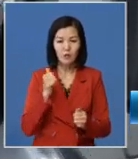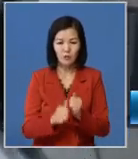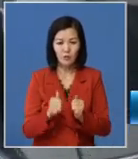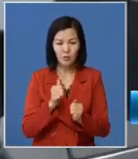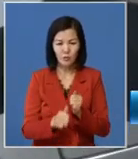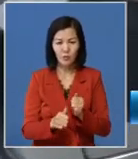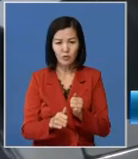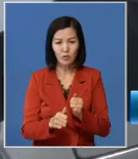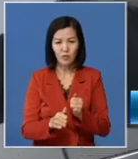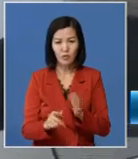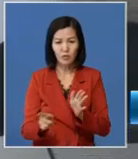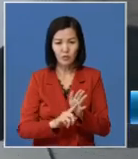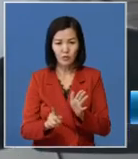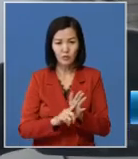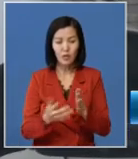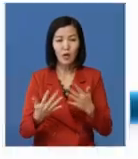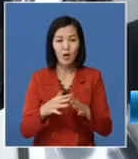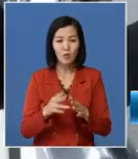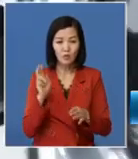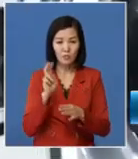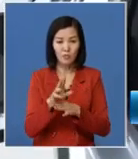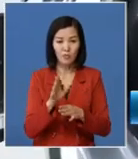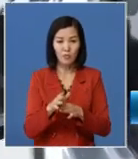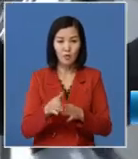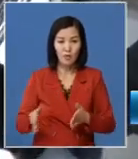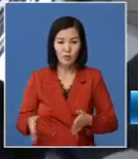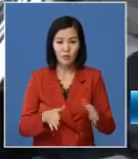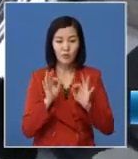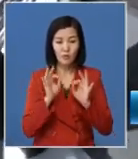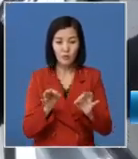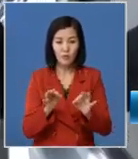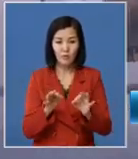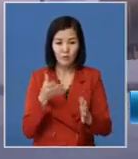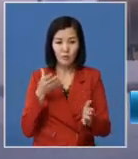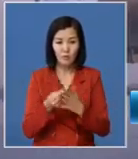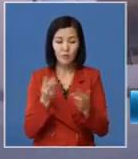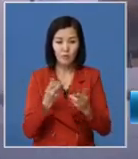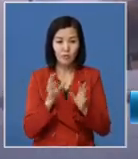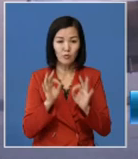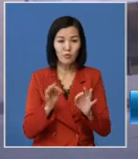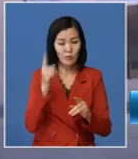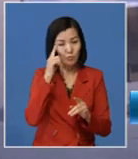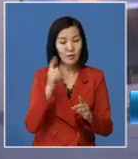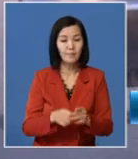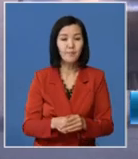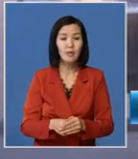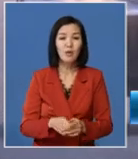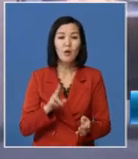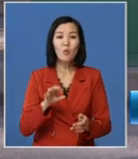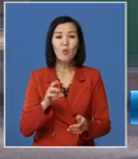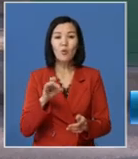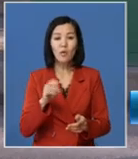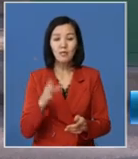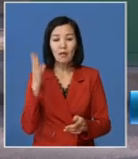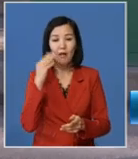жоқпыз. Ауылдан мысалы бір келеміз. Жол нормальный болғаннан кейін тиімді. Бұдан бөлек Алматыдан Қорғасқа қатынау жолы да